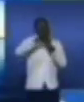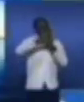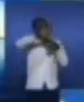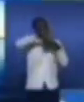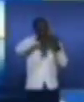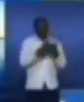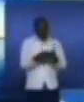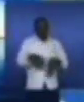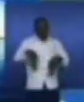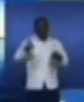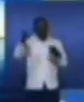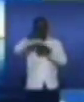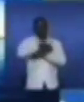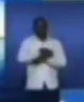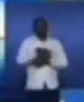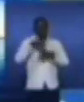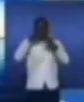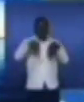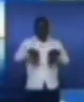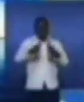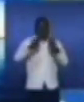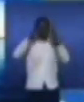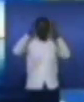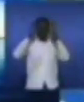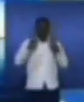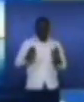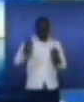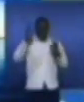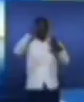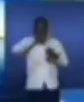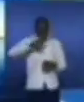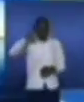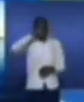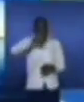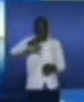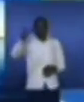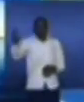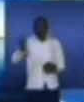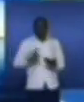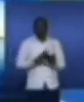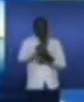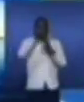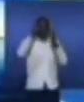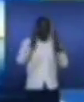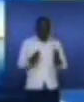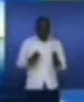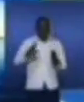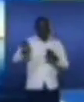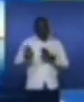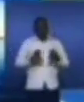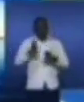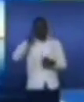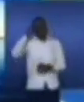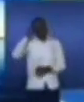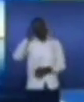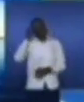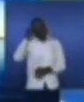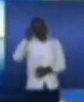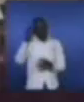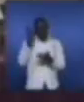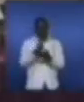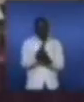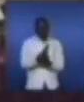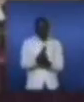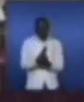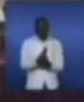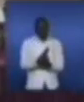permettront aux décideurs politiques, chercheurs, ONG et autres universitaires de mener la réflexion. Adama Guiti, Vincent Tiendrebego.